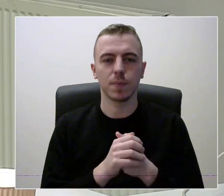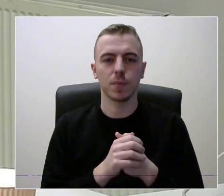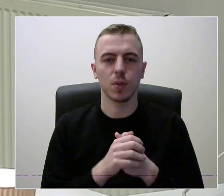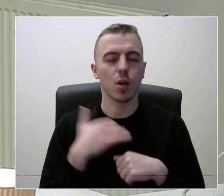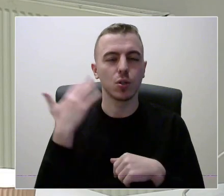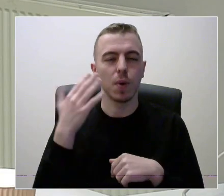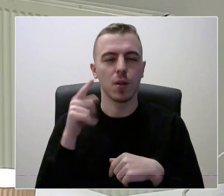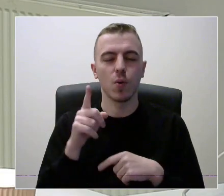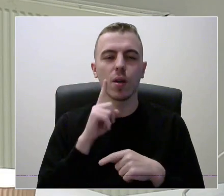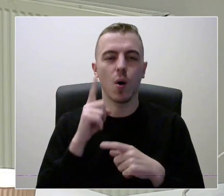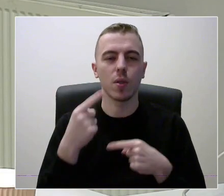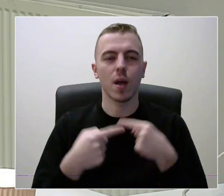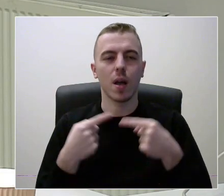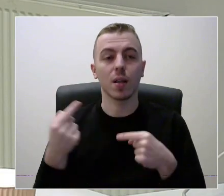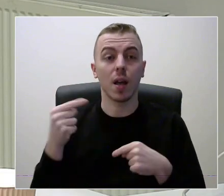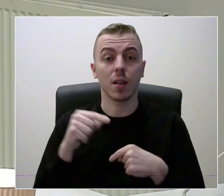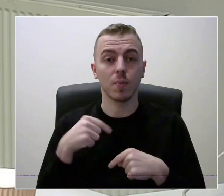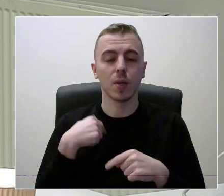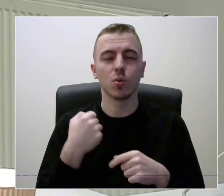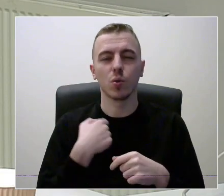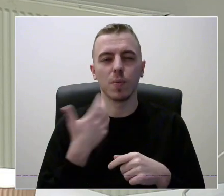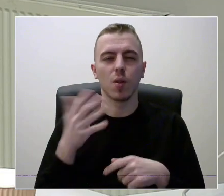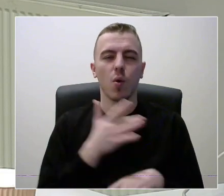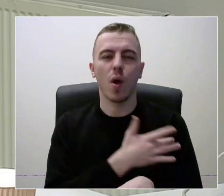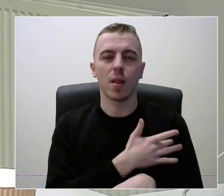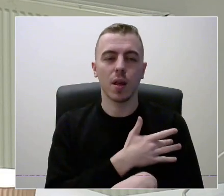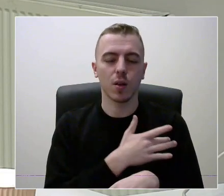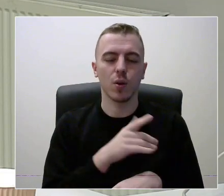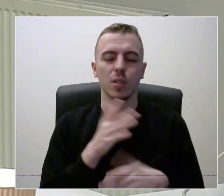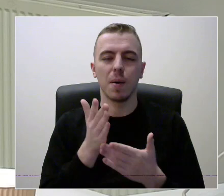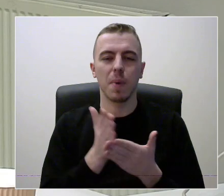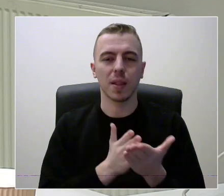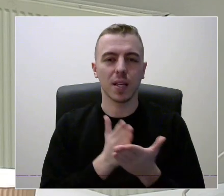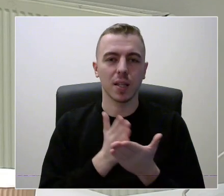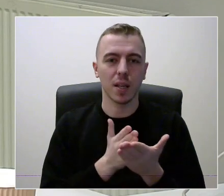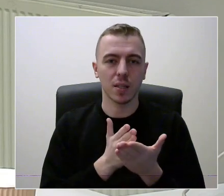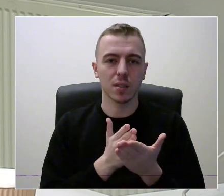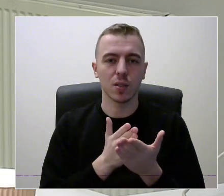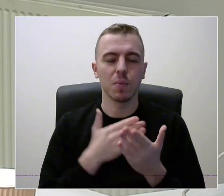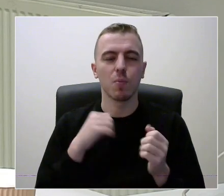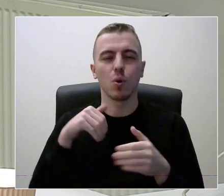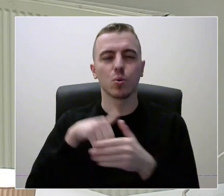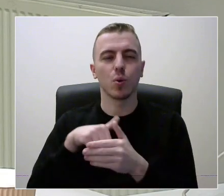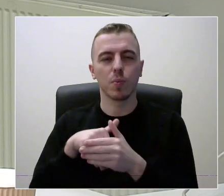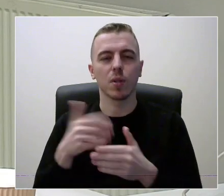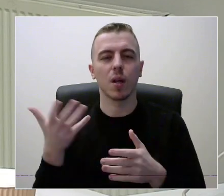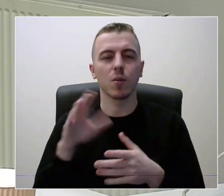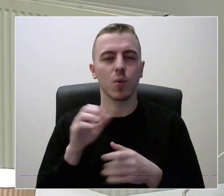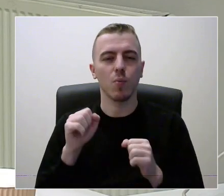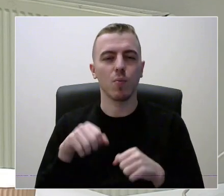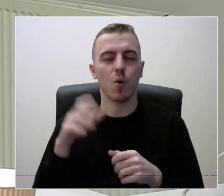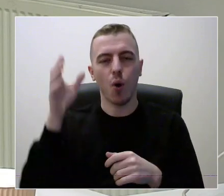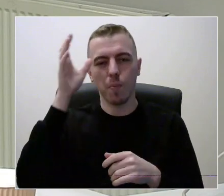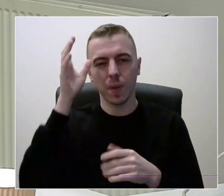karta atėjusi, be abejo, mes turim daugiau energijos, patirties kažkiek sukaupėm, bet dar galim įgyti, kompetencijų irgi